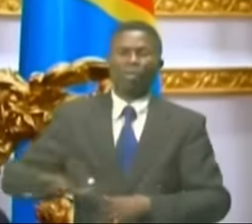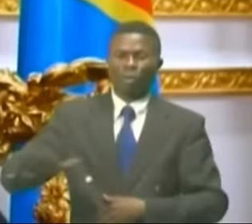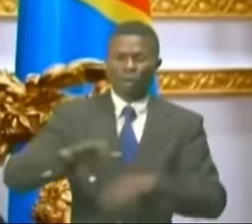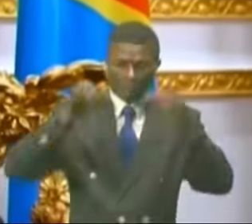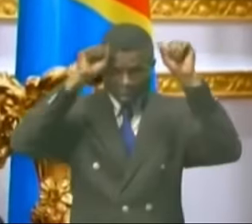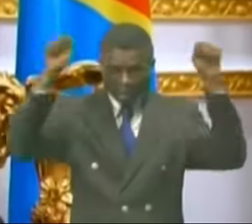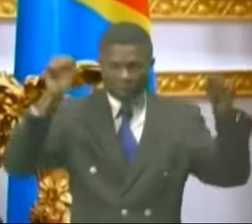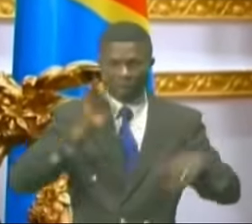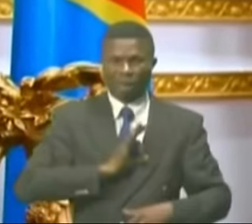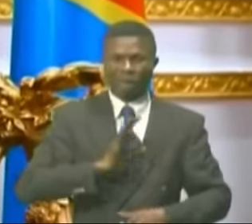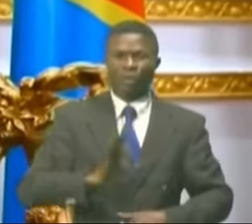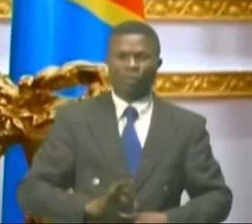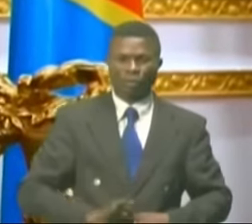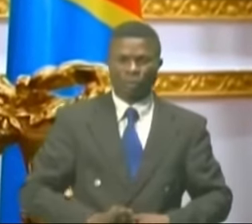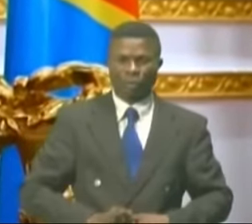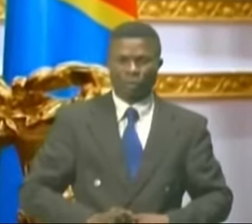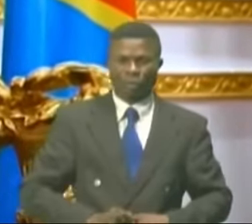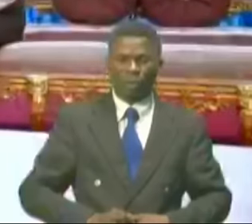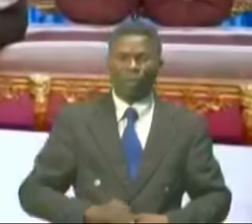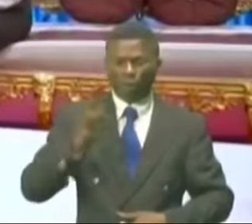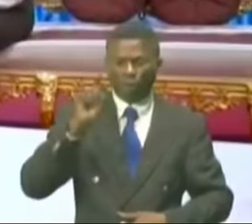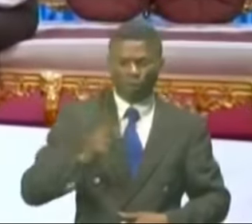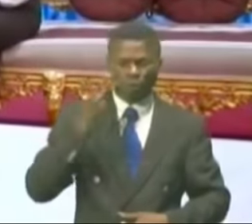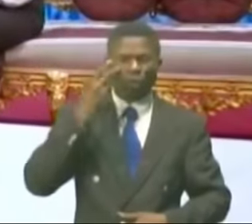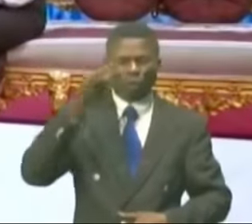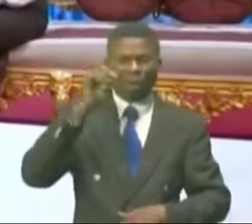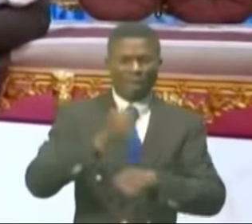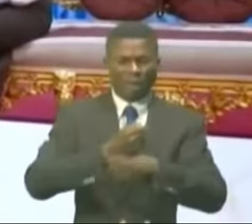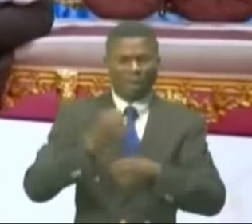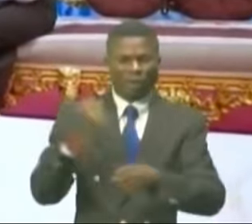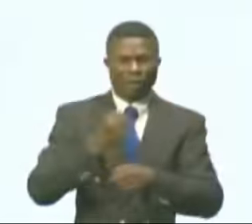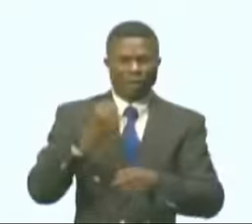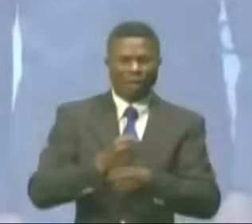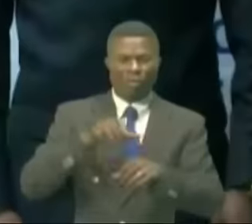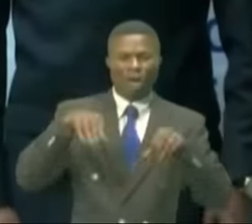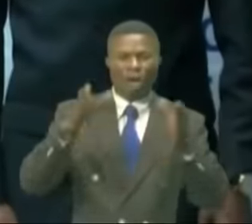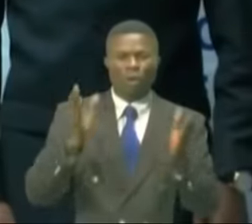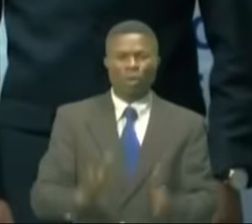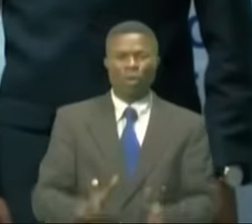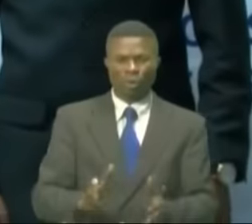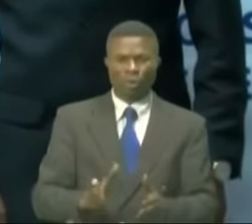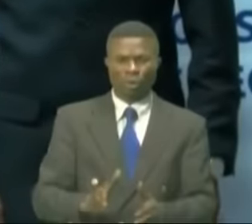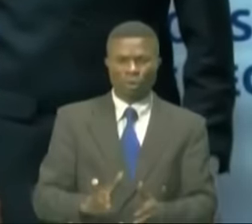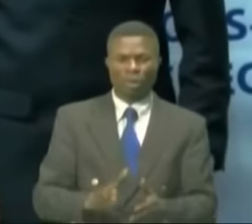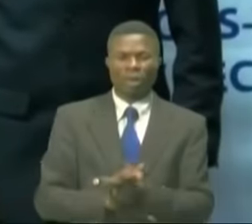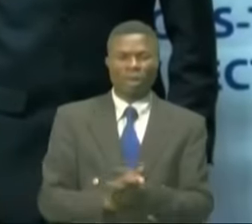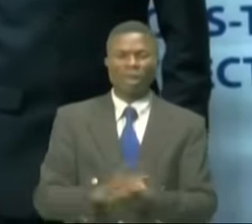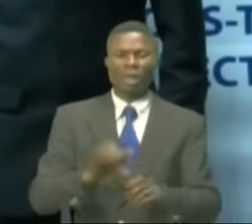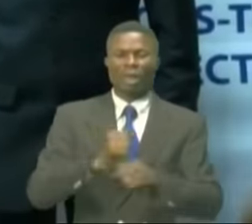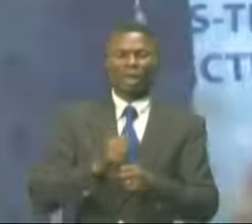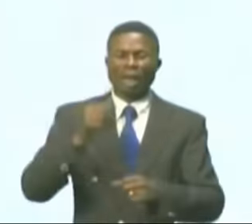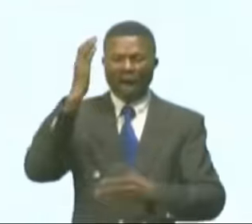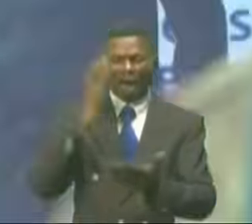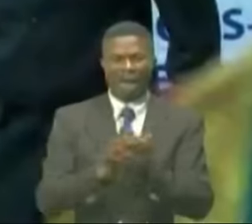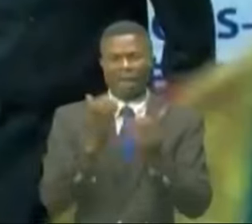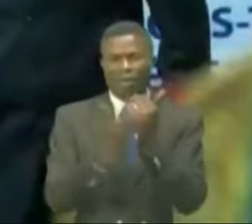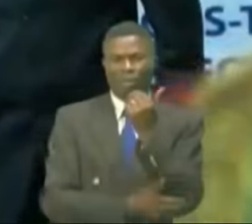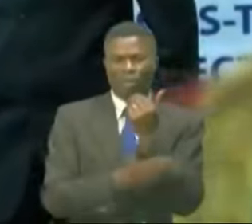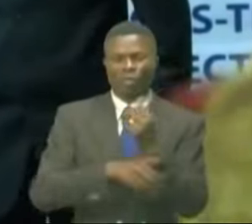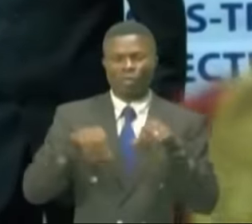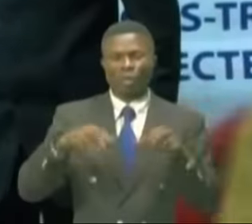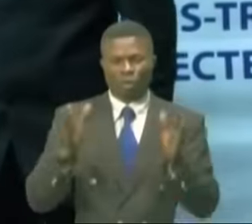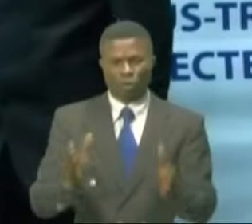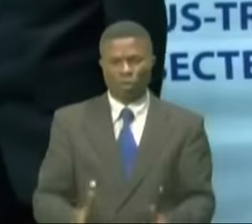président Félix-Antoine Tshisekedi, qui ne vise que la création des champions congolais et par ricochet de la classe moyenne véritablement